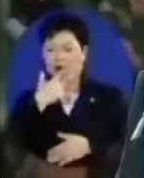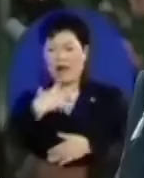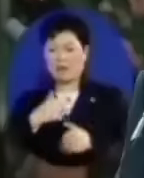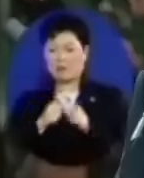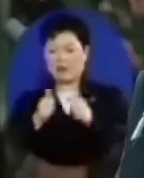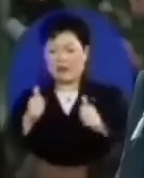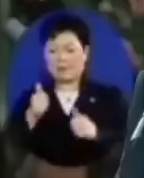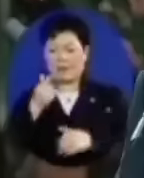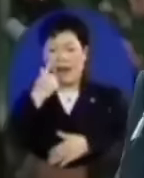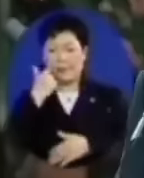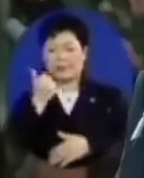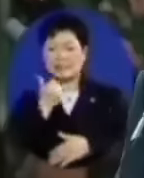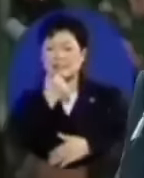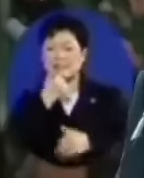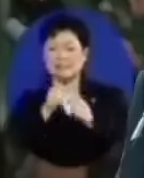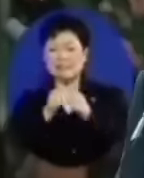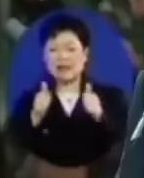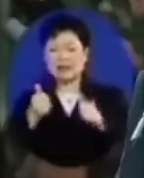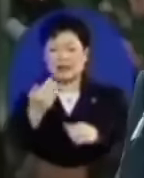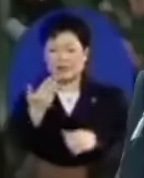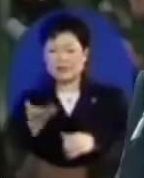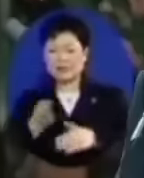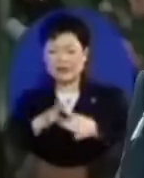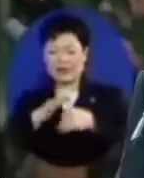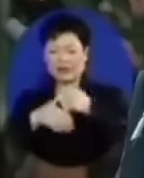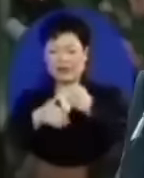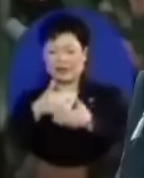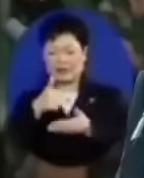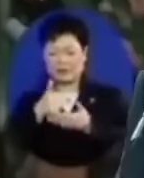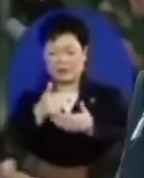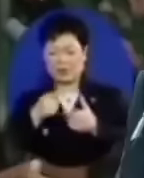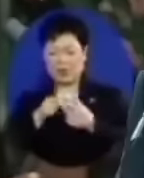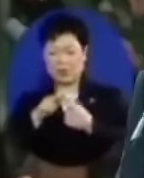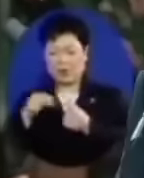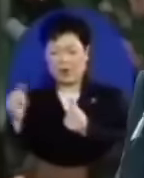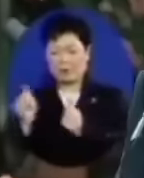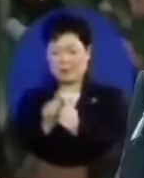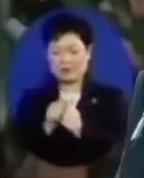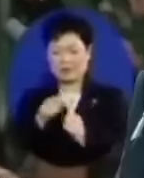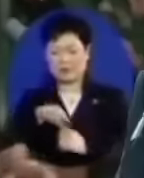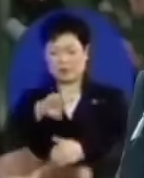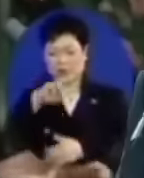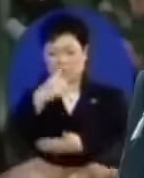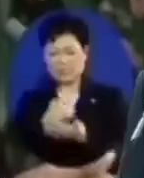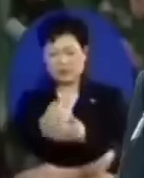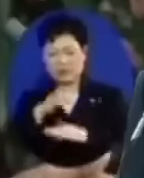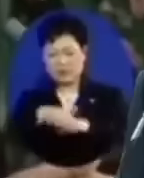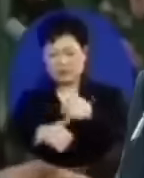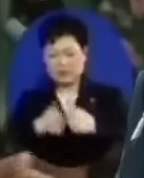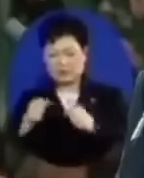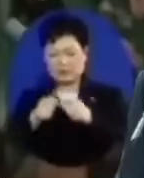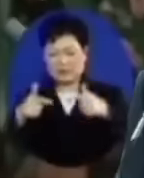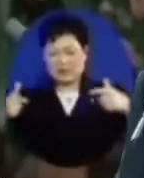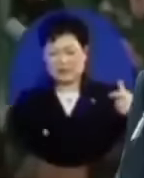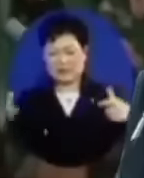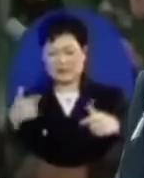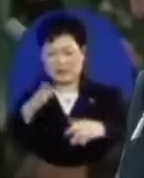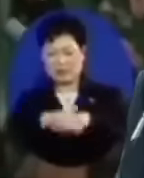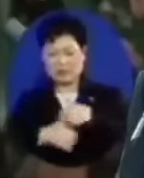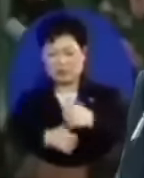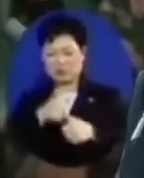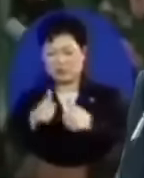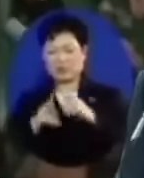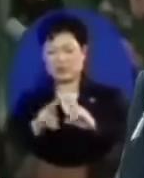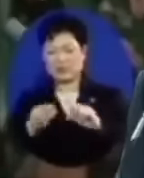하나님 너희 하나님이라. 내가 너와 같이 하여 너를 이곳에 돌아오게 하고 너희 자손을 창대케 하고 너희 후손이